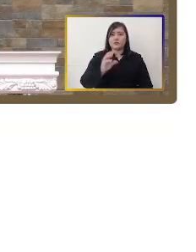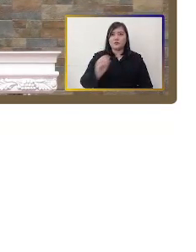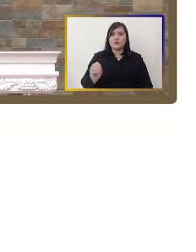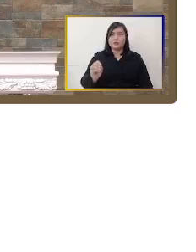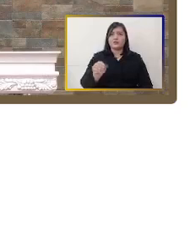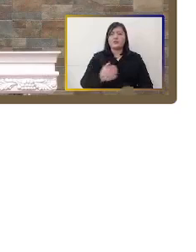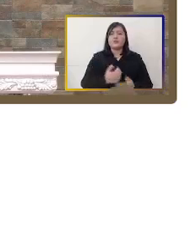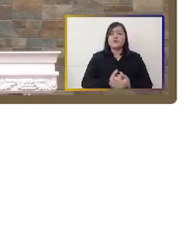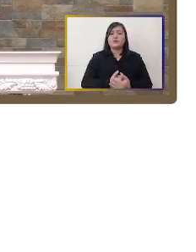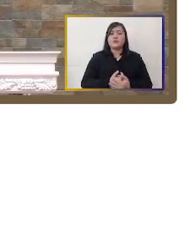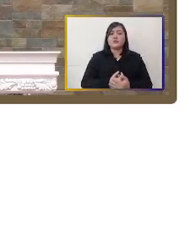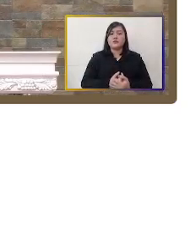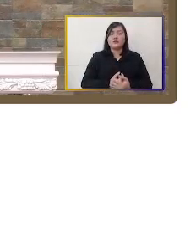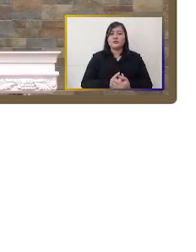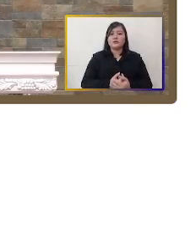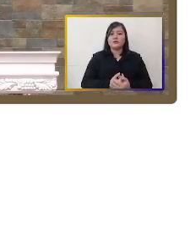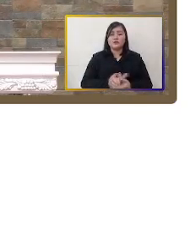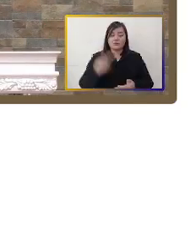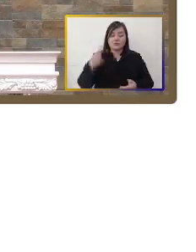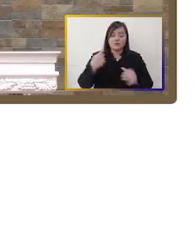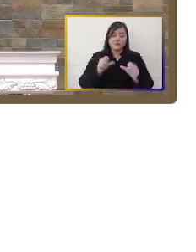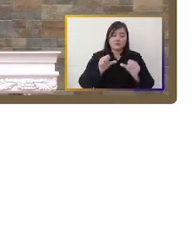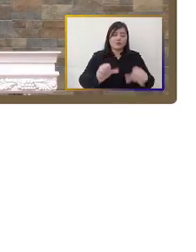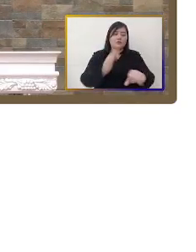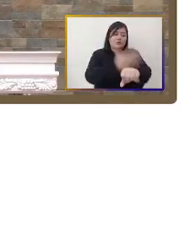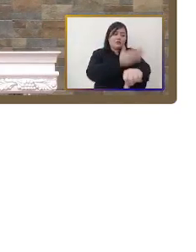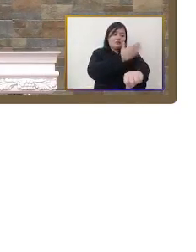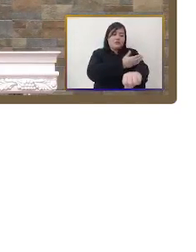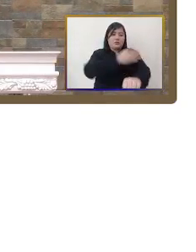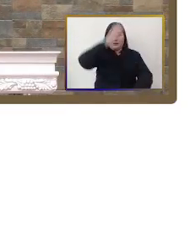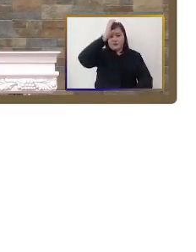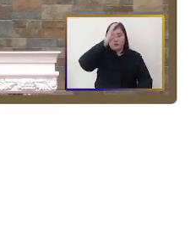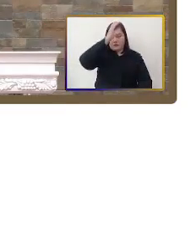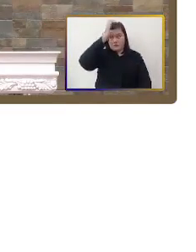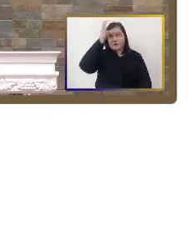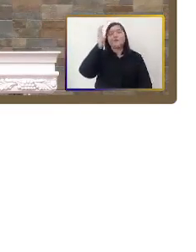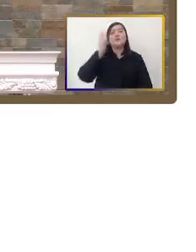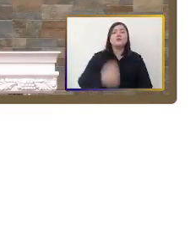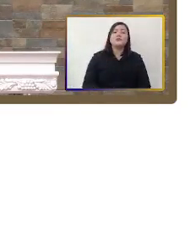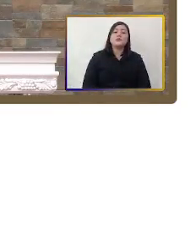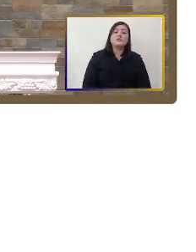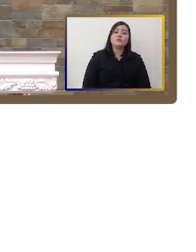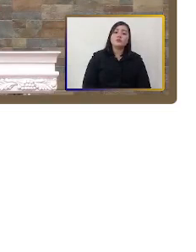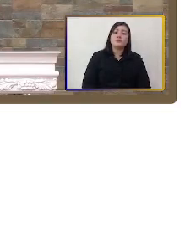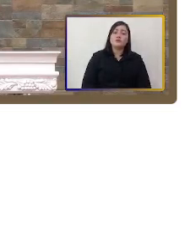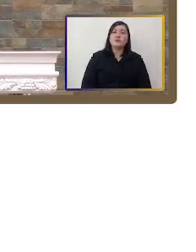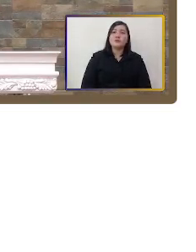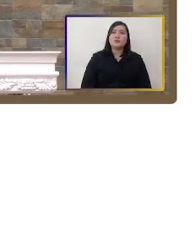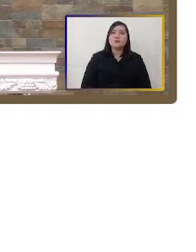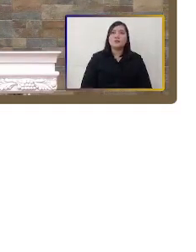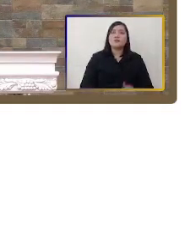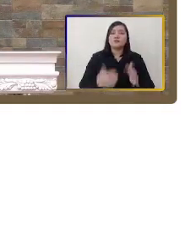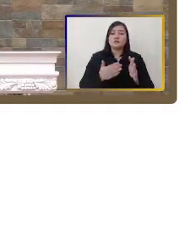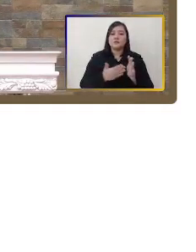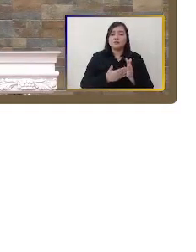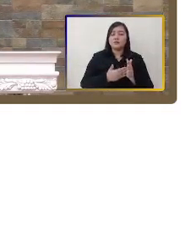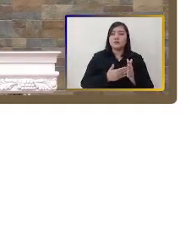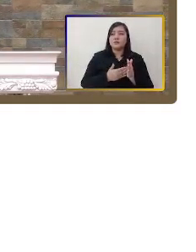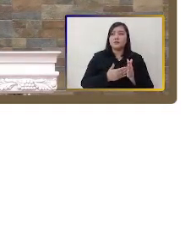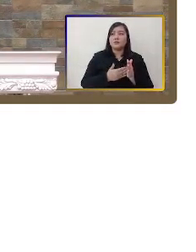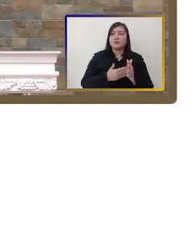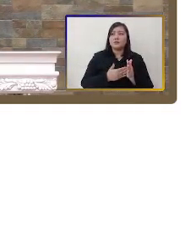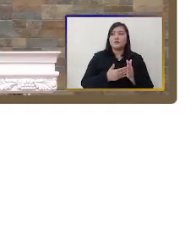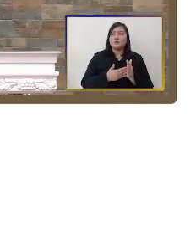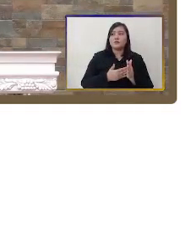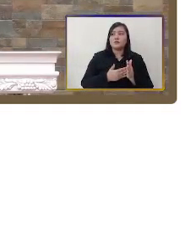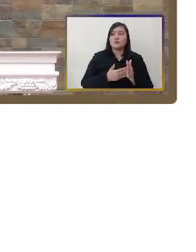ang hindi sa kanya kinlaim sa history na siya ang pinaka nagsimula ng lahat. Because as far as the papacy, the power of the